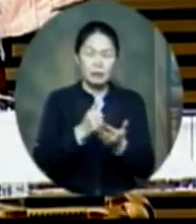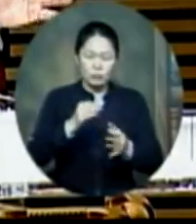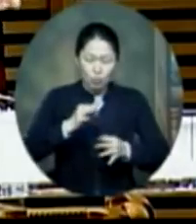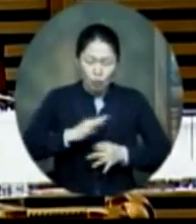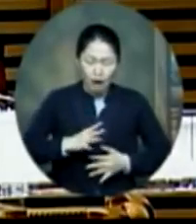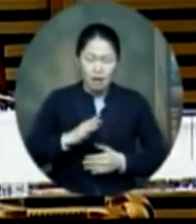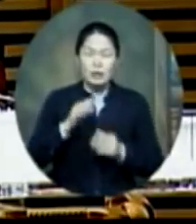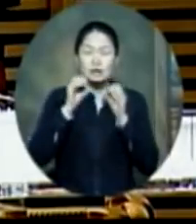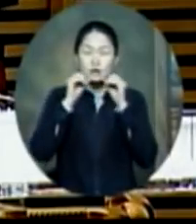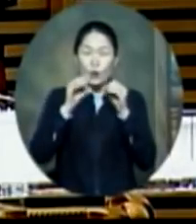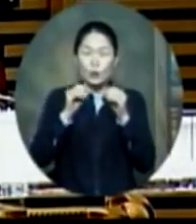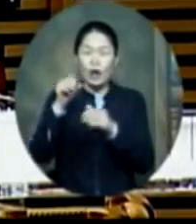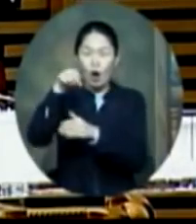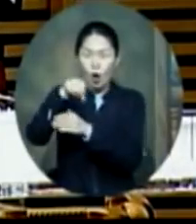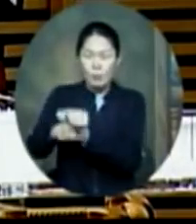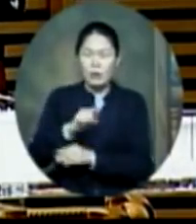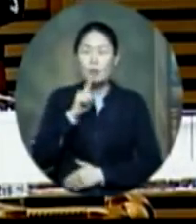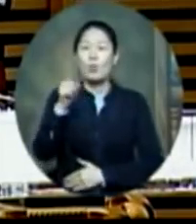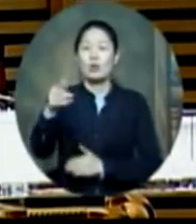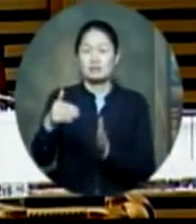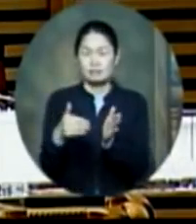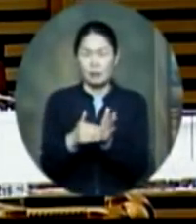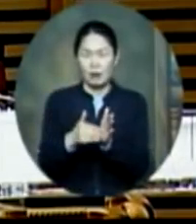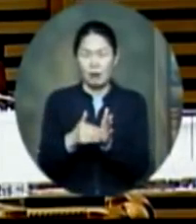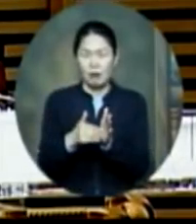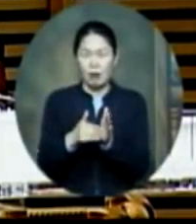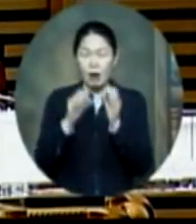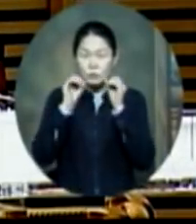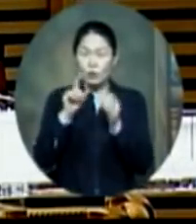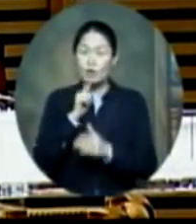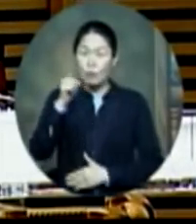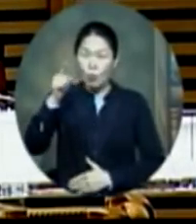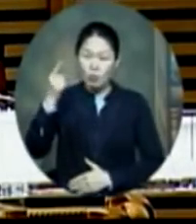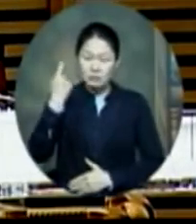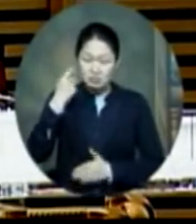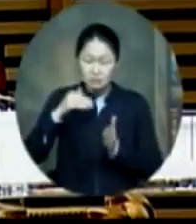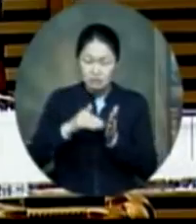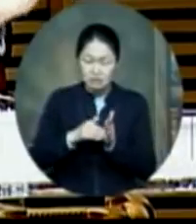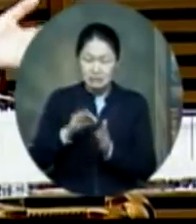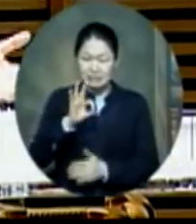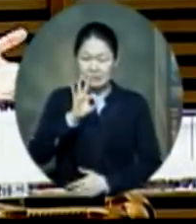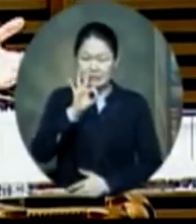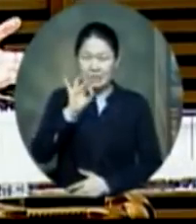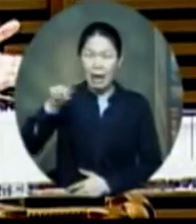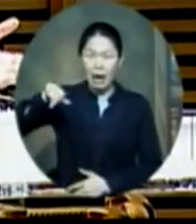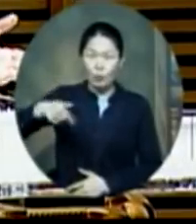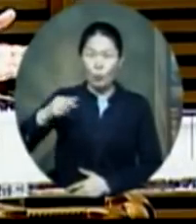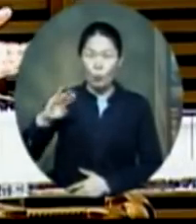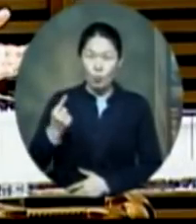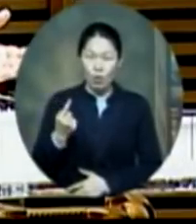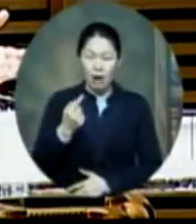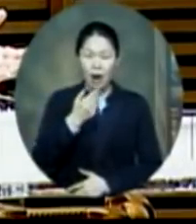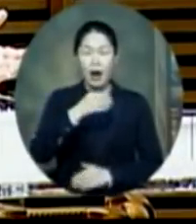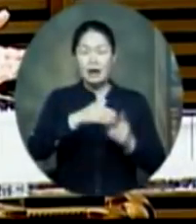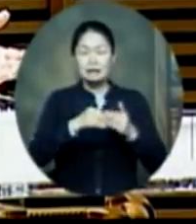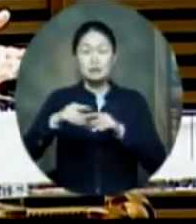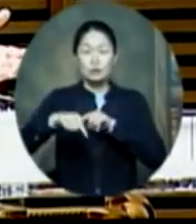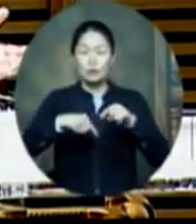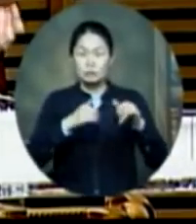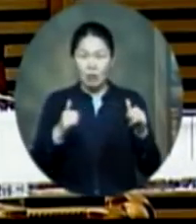열매들을 보고를 했어요. 그 보고를 들은 야고보와 예루살렘의 교회 지도자들은